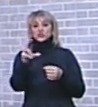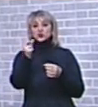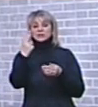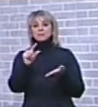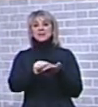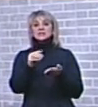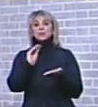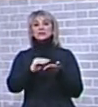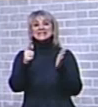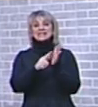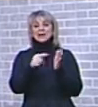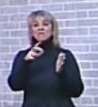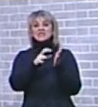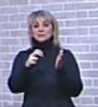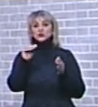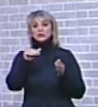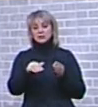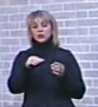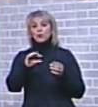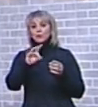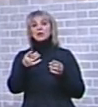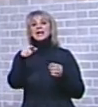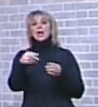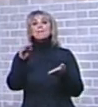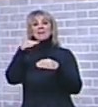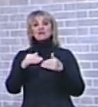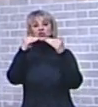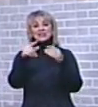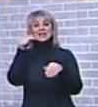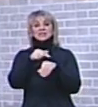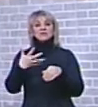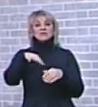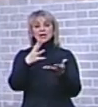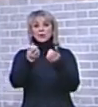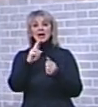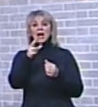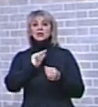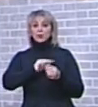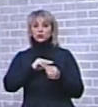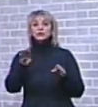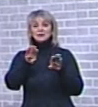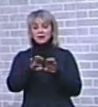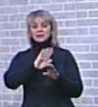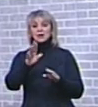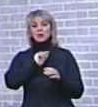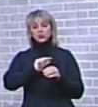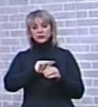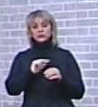Дону составит 7800 рублей. Повышение коснется всех получателей, как работающих, так и